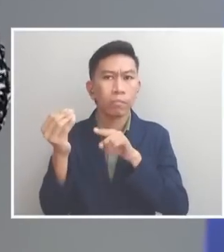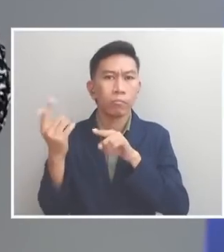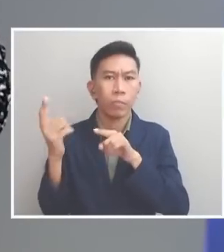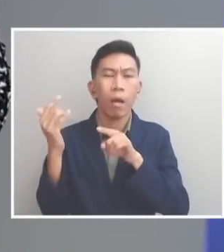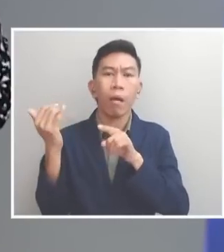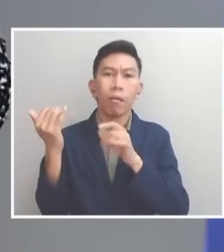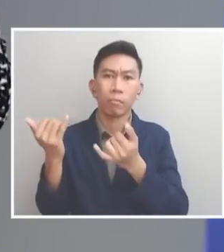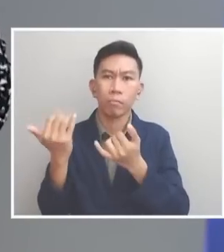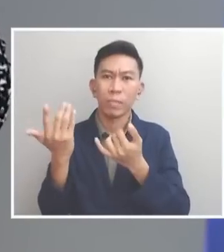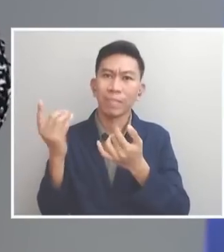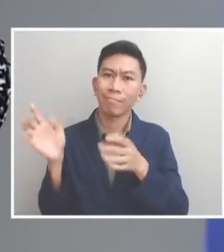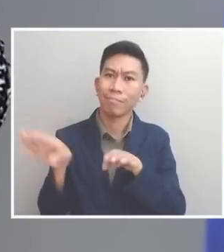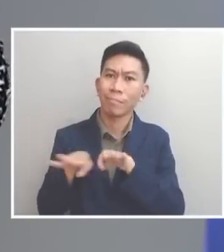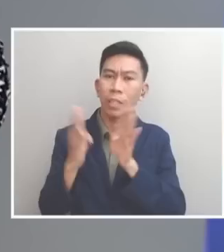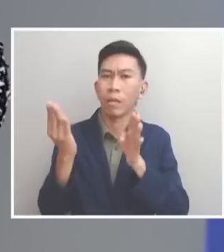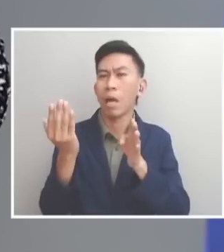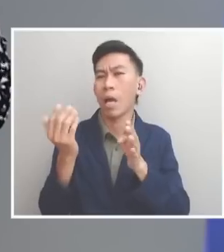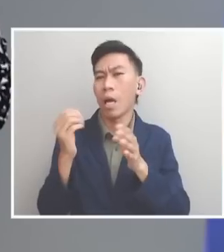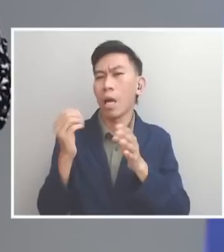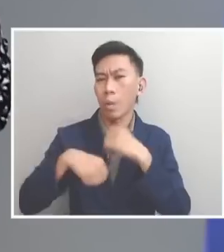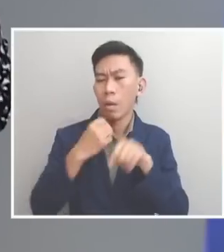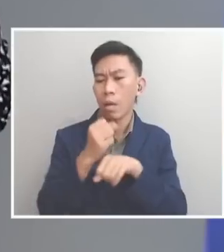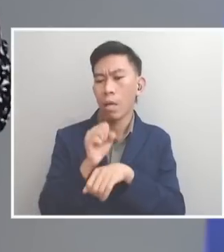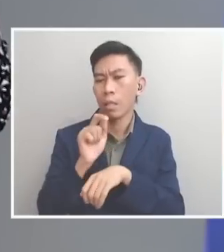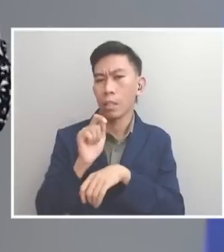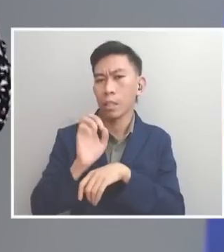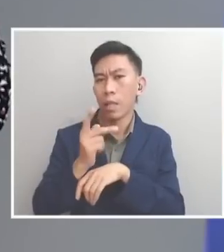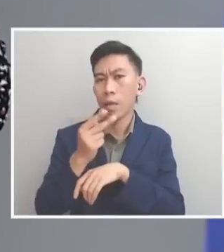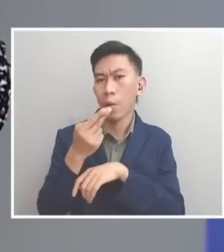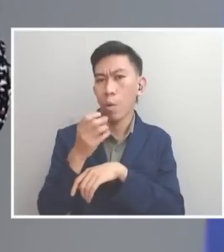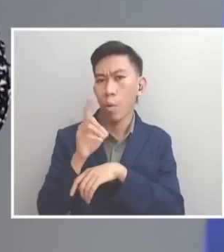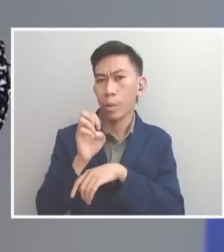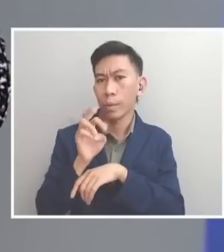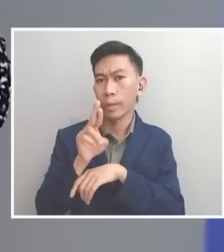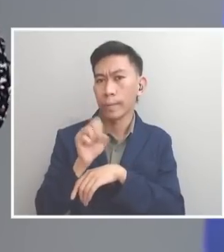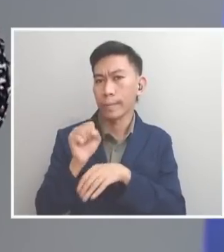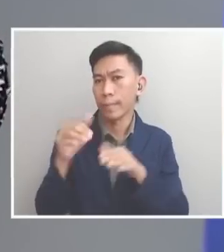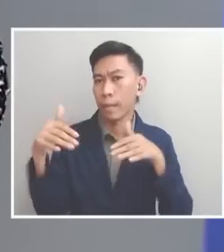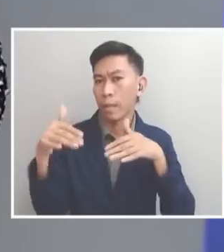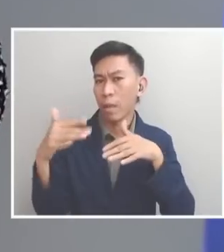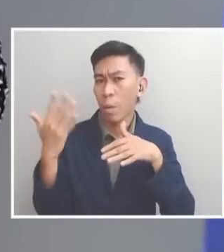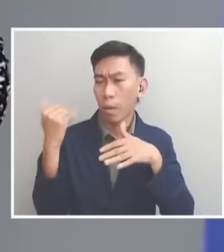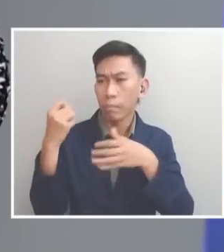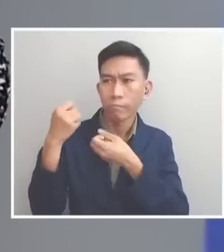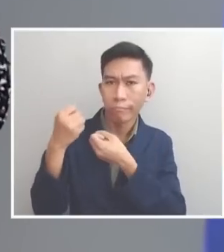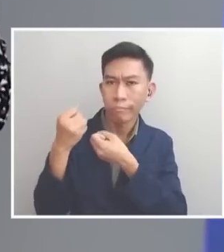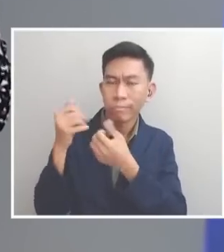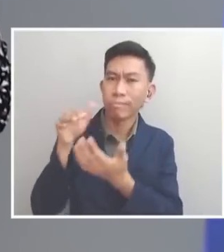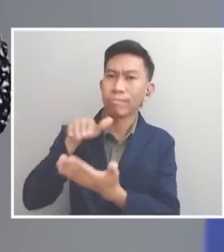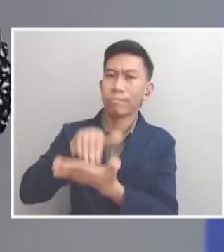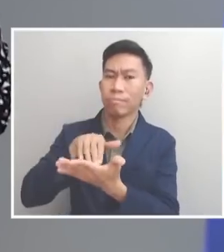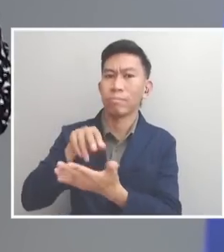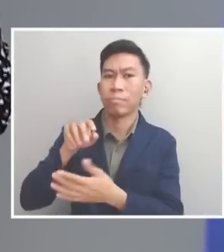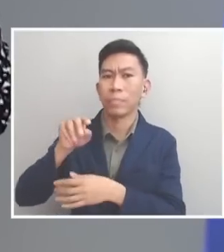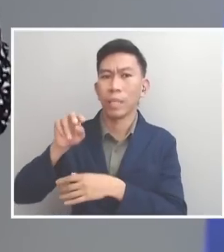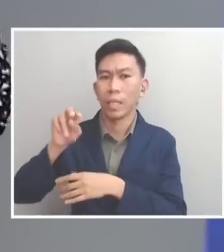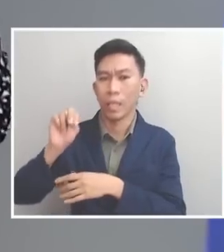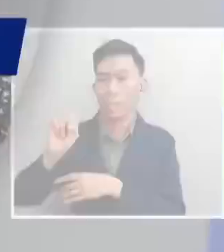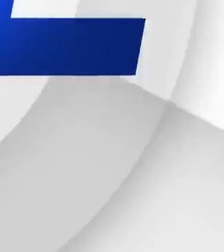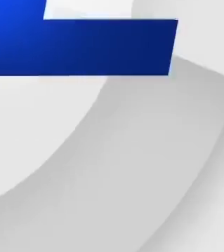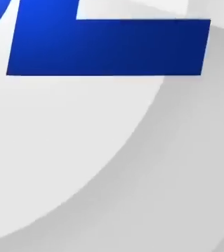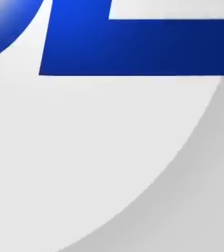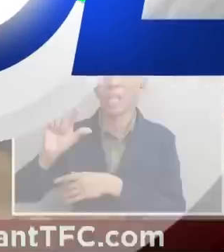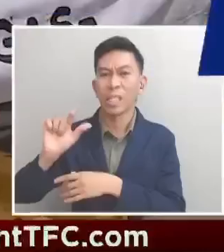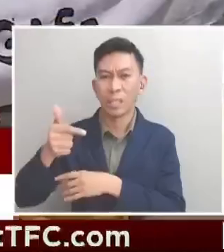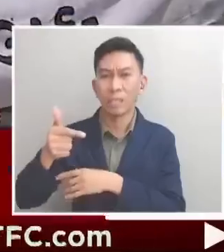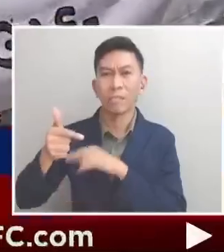stockholders meeting para iprotesta ang paggamit ng LNG. Nagpapatrol, Alvin El Chico.